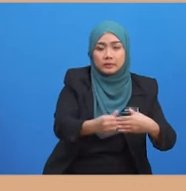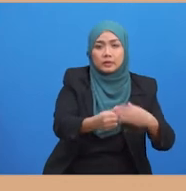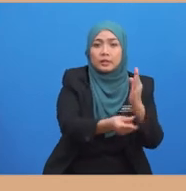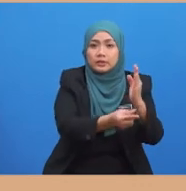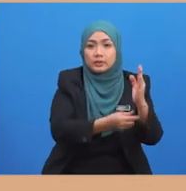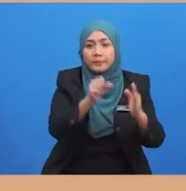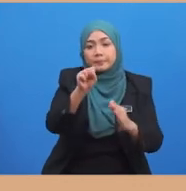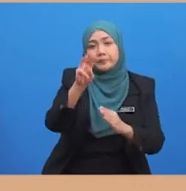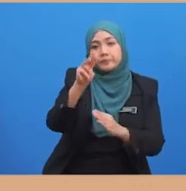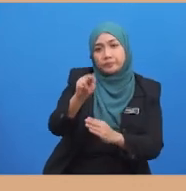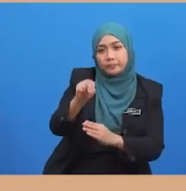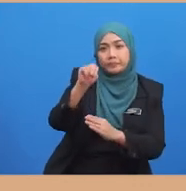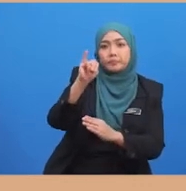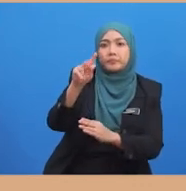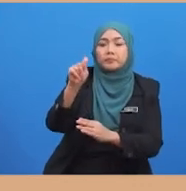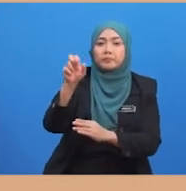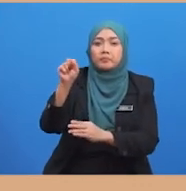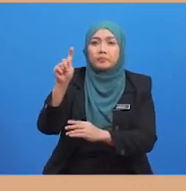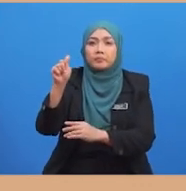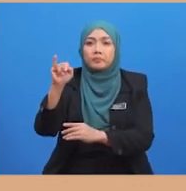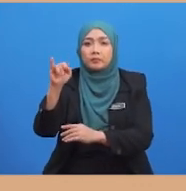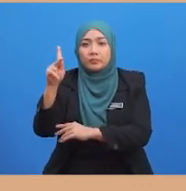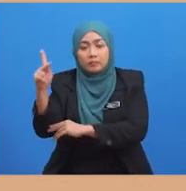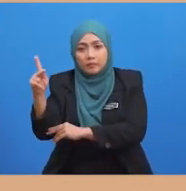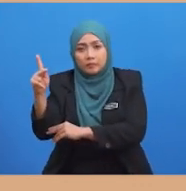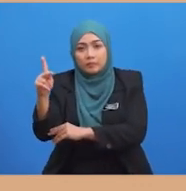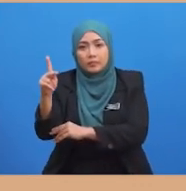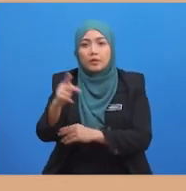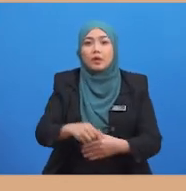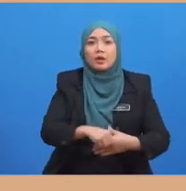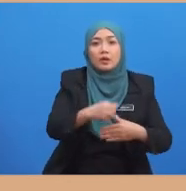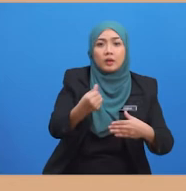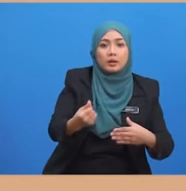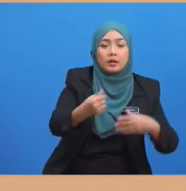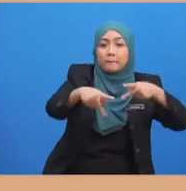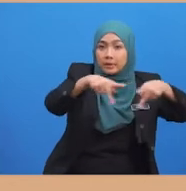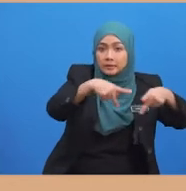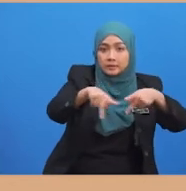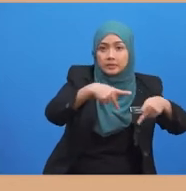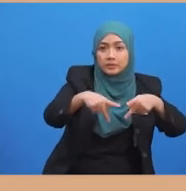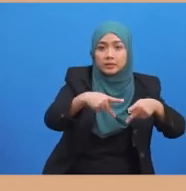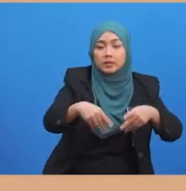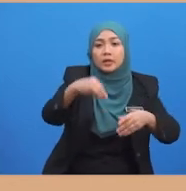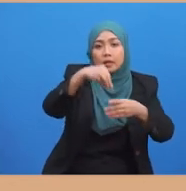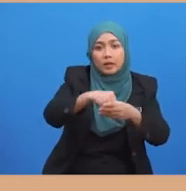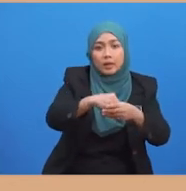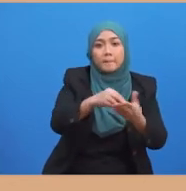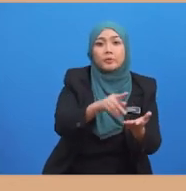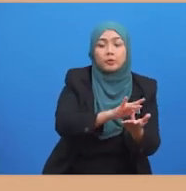sintetik, plastik dan gentian sintetik dalam bidang perubatan,